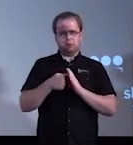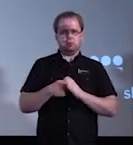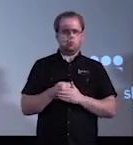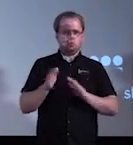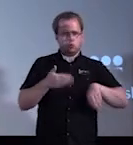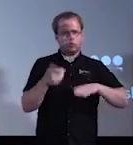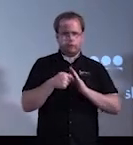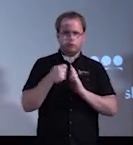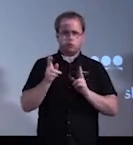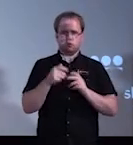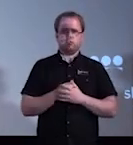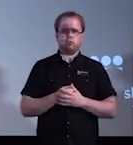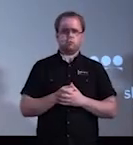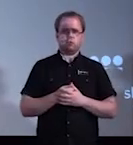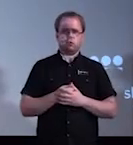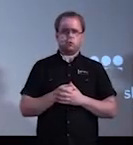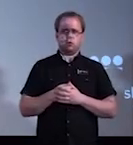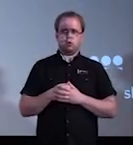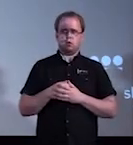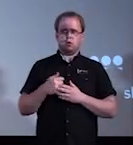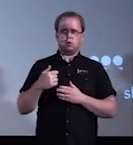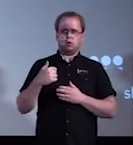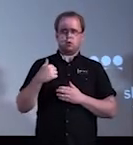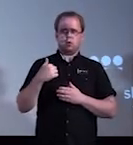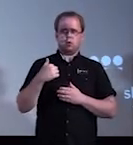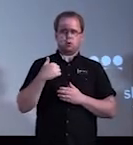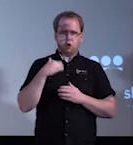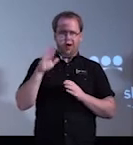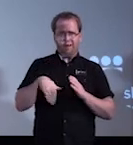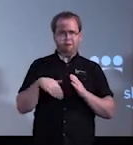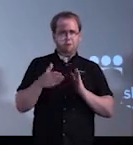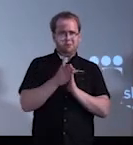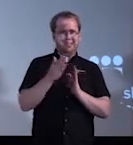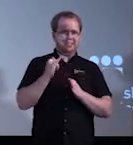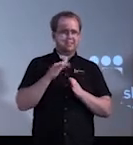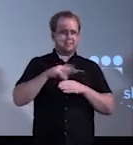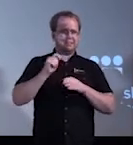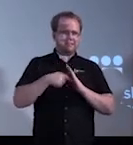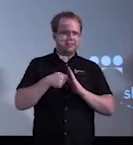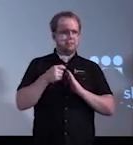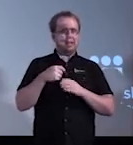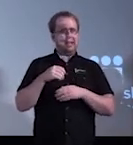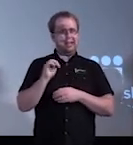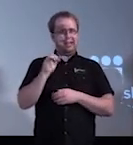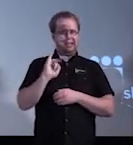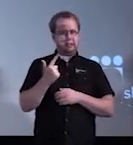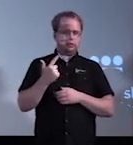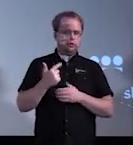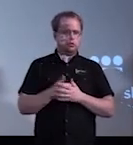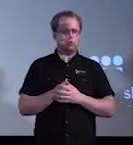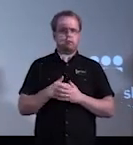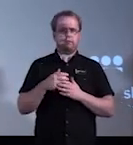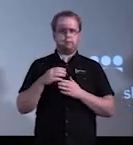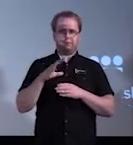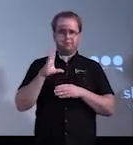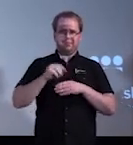av svenska filmens liv och jag tror det var kärnat svensk film väl. Det finns säkert många här som tycker att branschen kunde ha gjort mer. Det finns säkert rätt till den